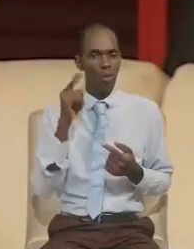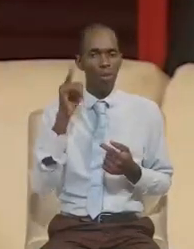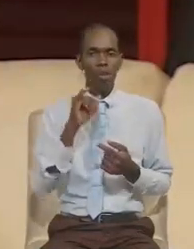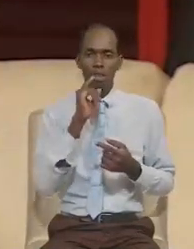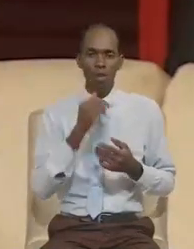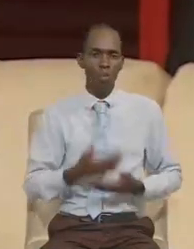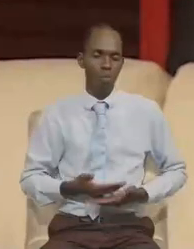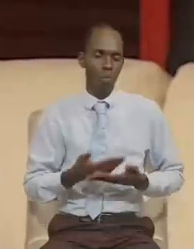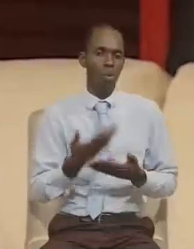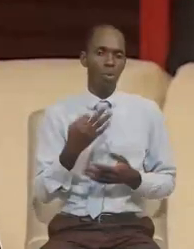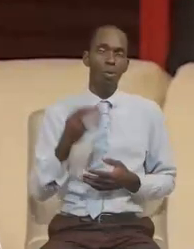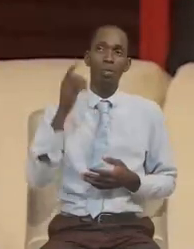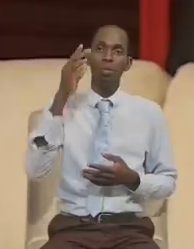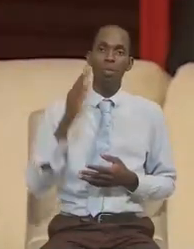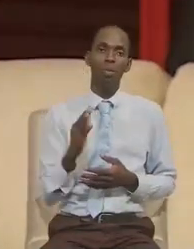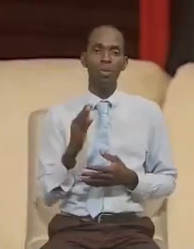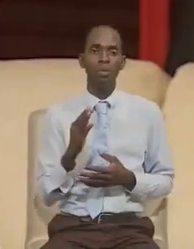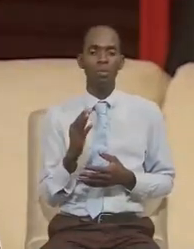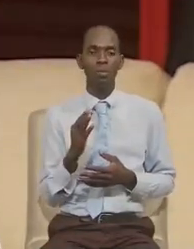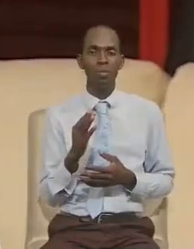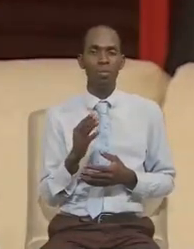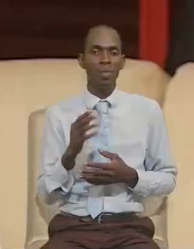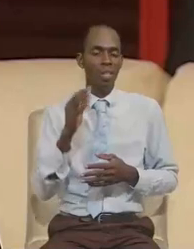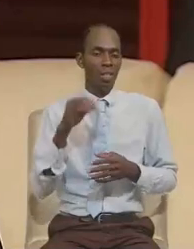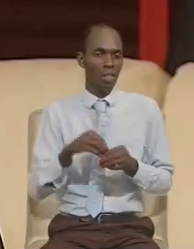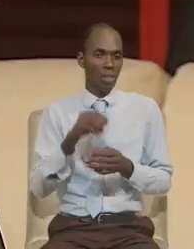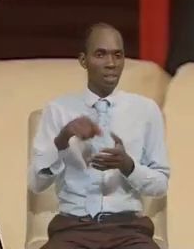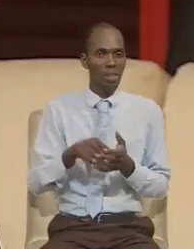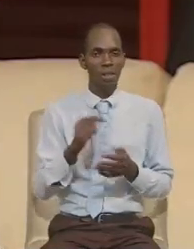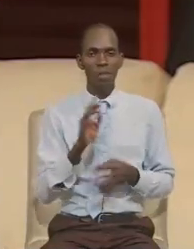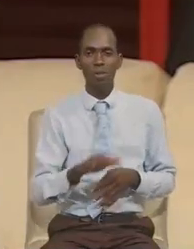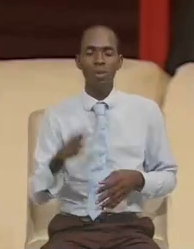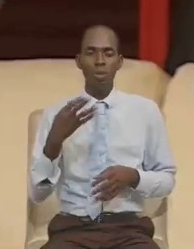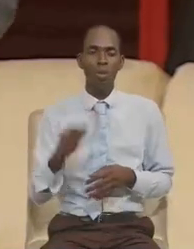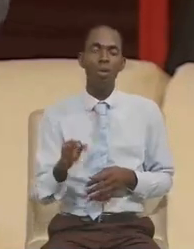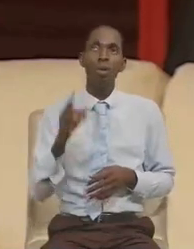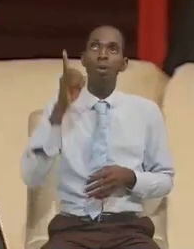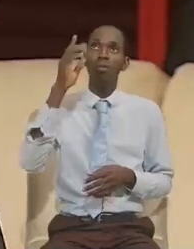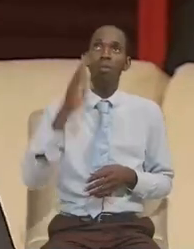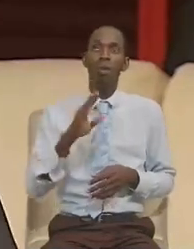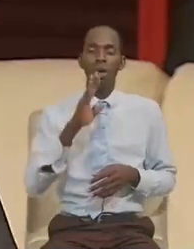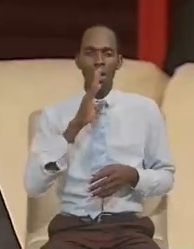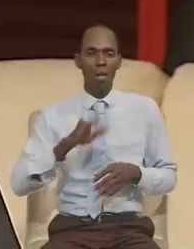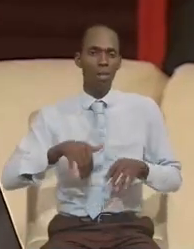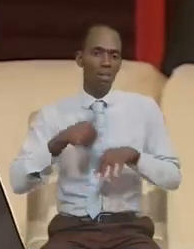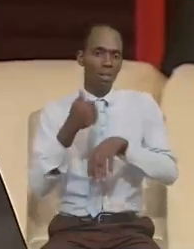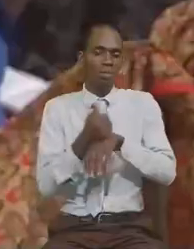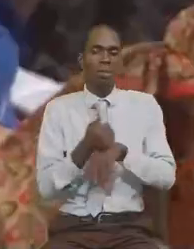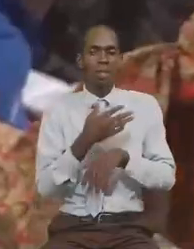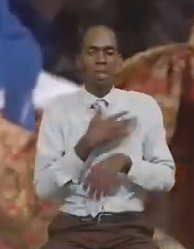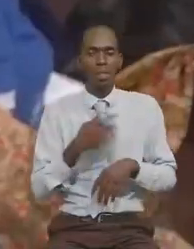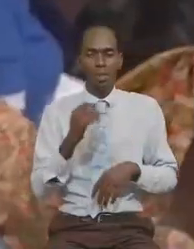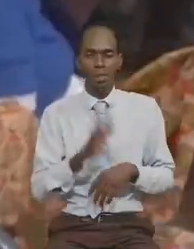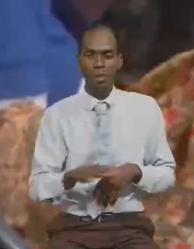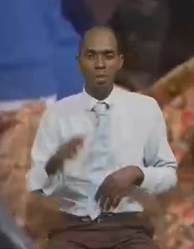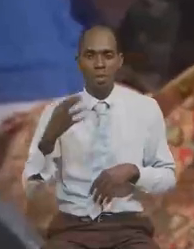C'est là que se font reconnaître les enfants de Dieu et les enfants du diable. Quiconque